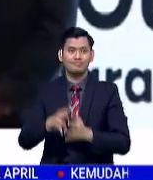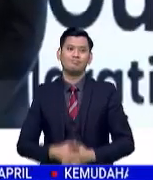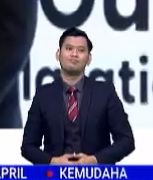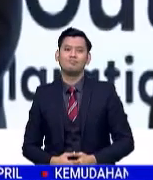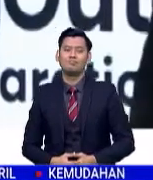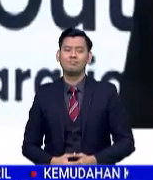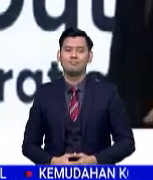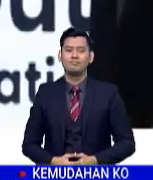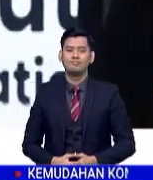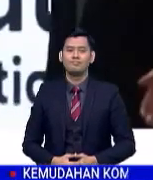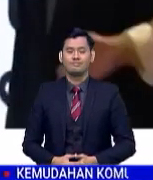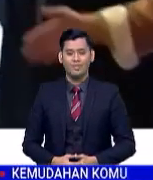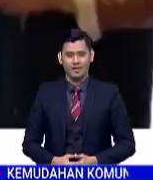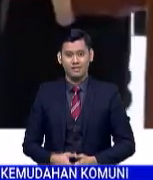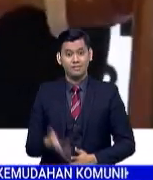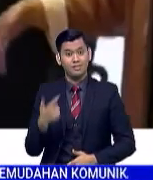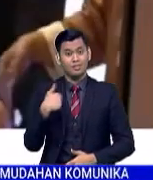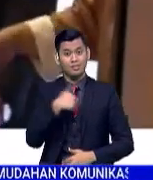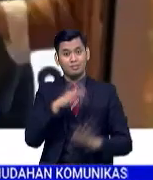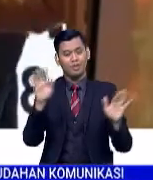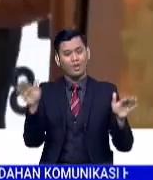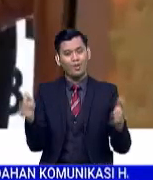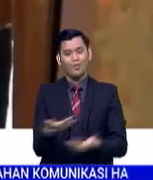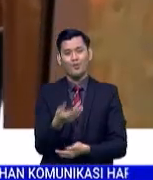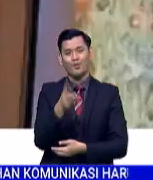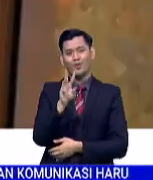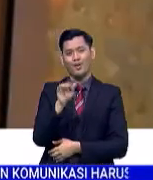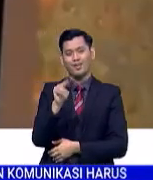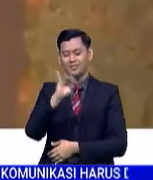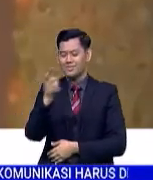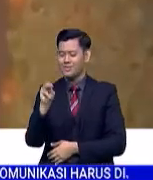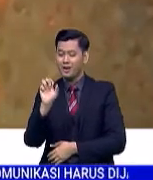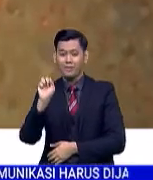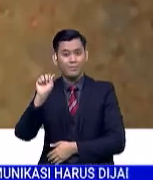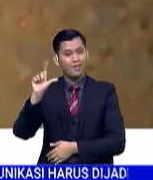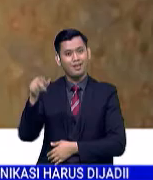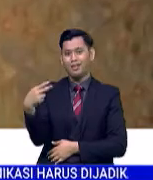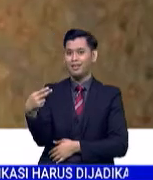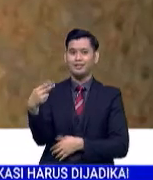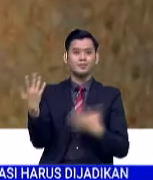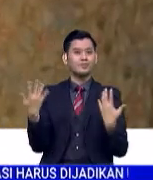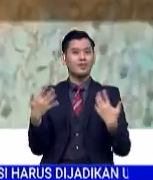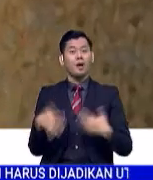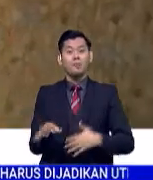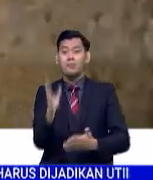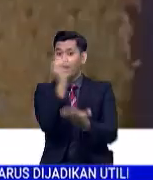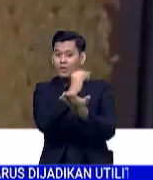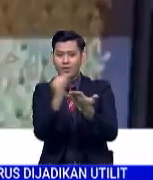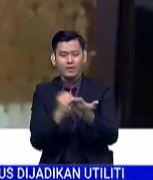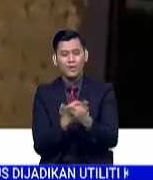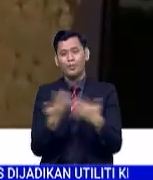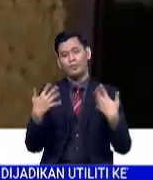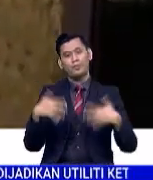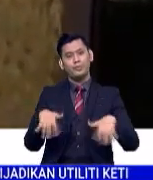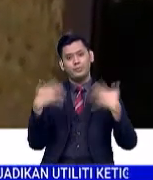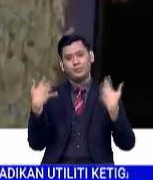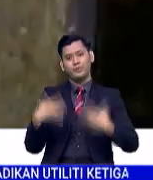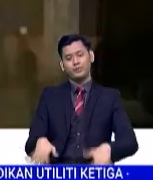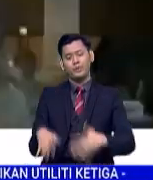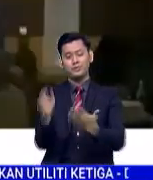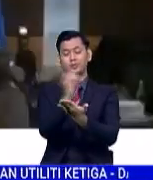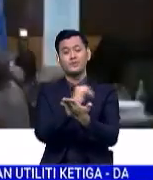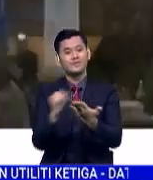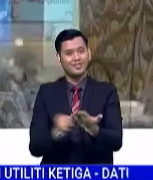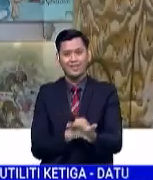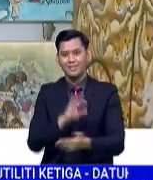Ladies and gentlemen, we introduce to you Wan Jamila, an award-winning seventh artist known worldwide as Art Jamila.